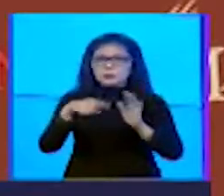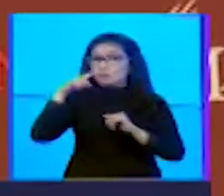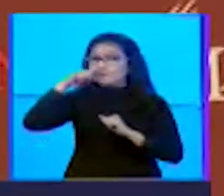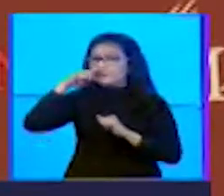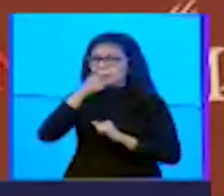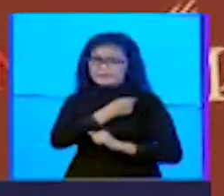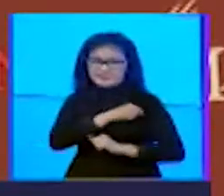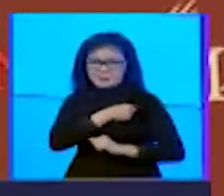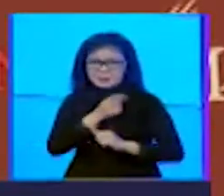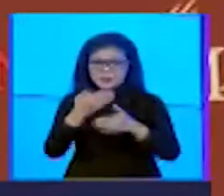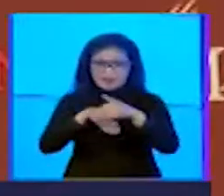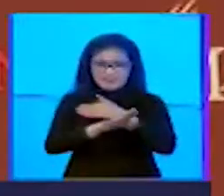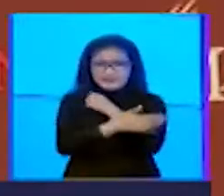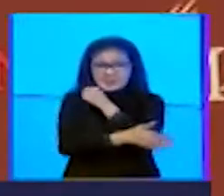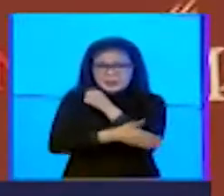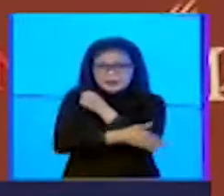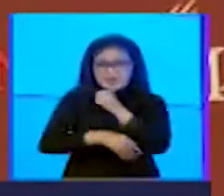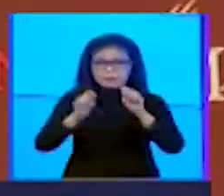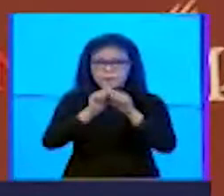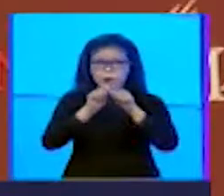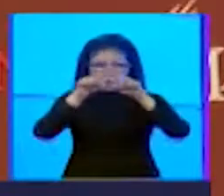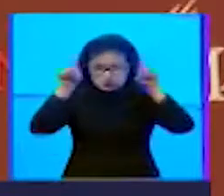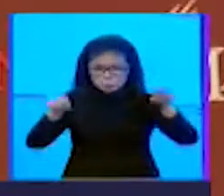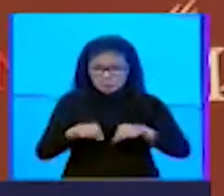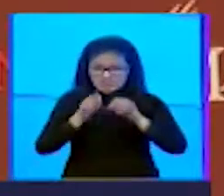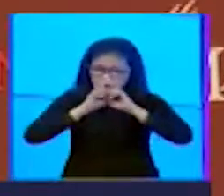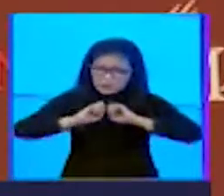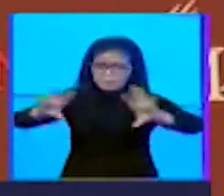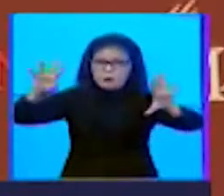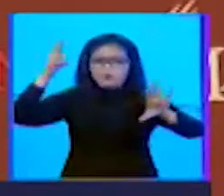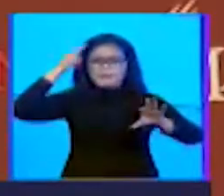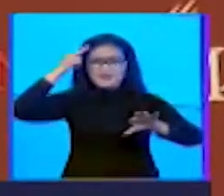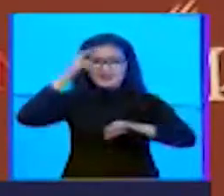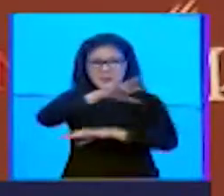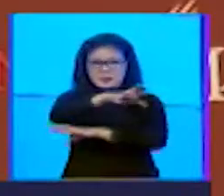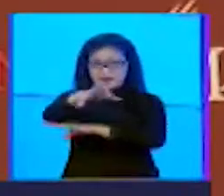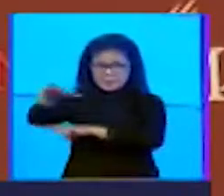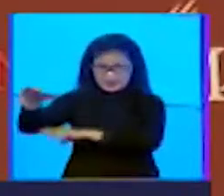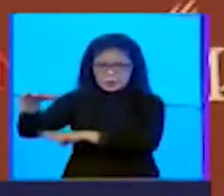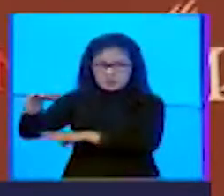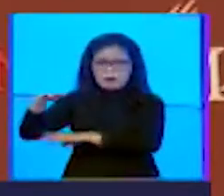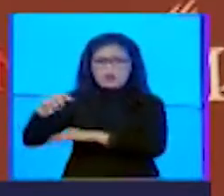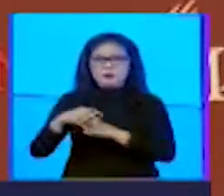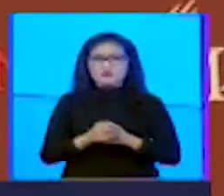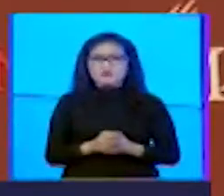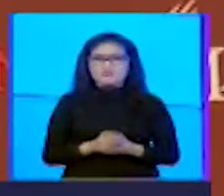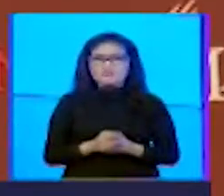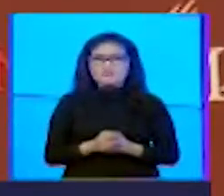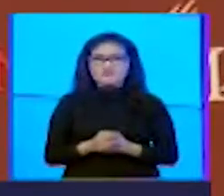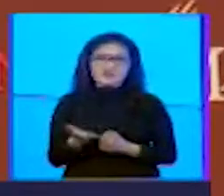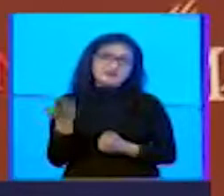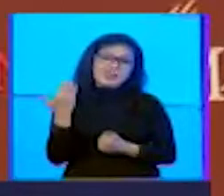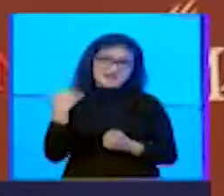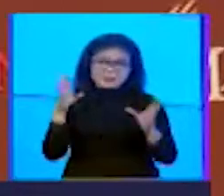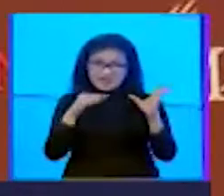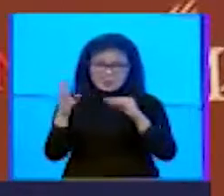Pak Menteri Dalam Negeri akan membuat edaran ke seluruh pimpinan daerah. Dan tadi sudah disampaikan dalam rapat